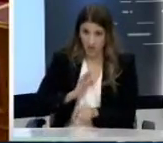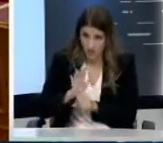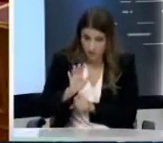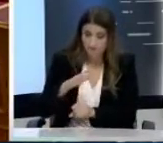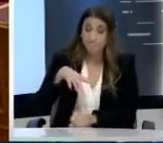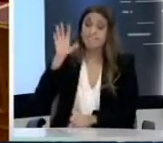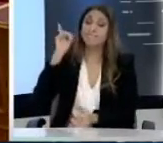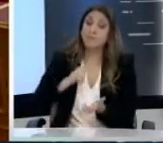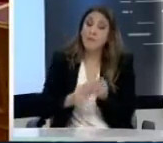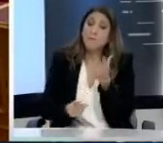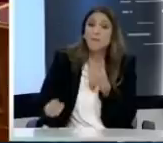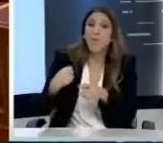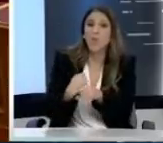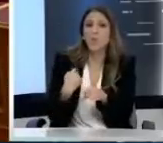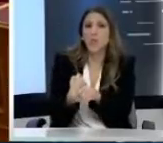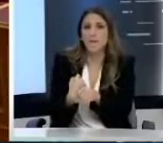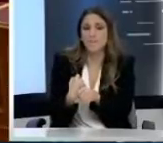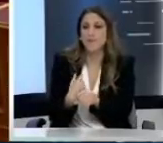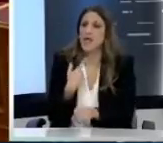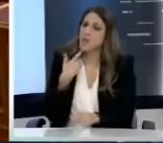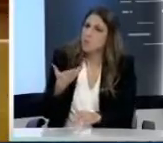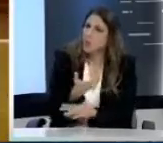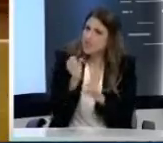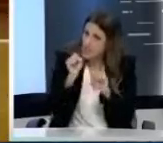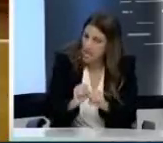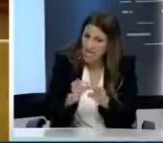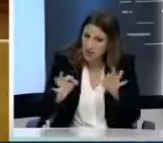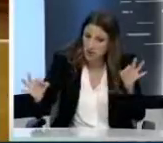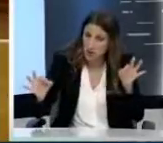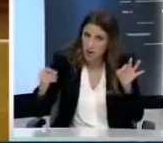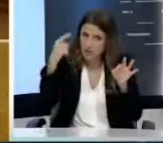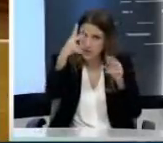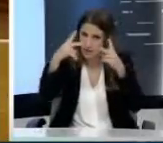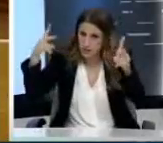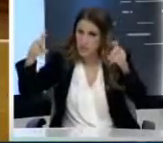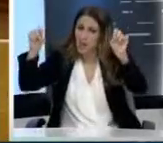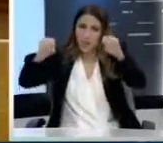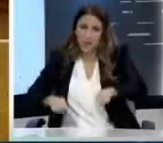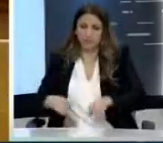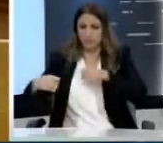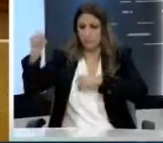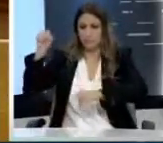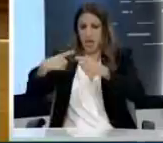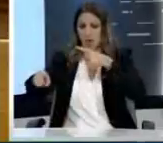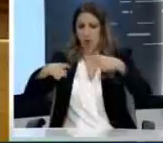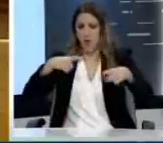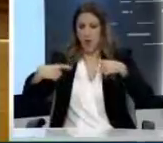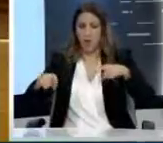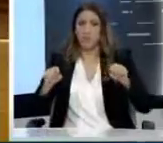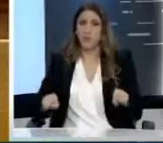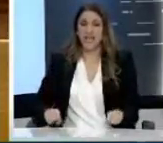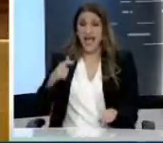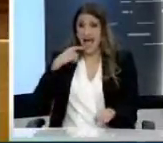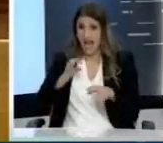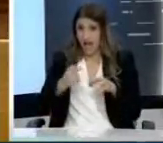λέω να έχετε διαφορετικό αφήγημα από εμάς. Αλλά αυτά τα προβλήματα και άλλα πολλά που θα μπορούσα να ονομάσω θα τα βρείτε